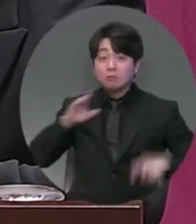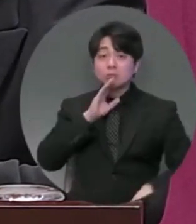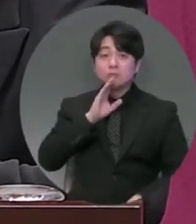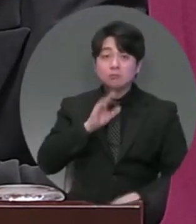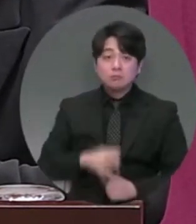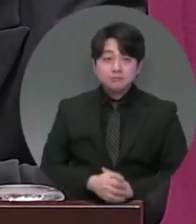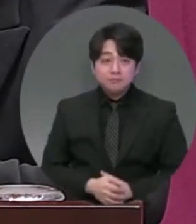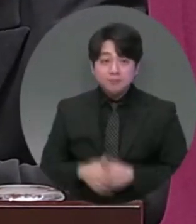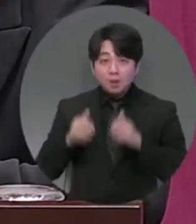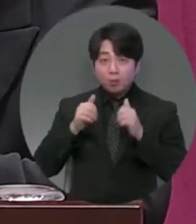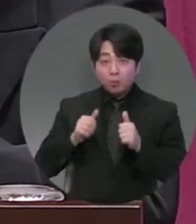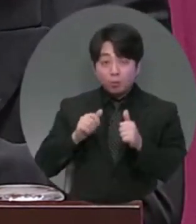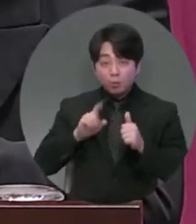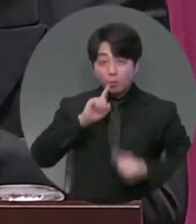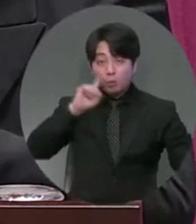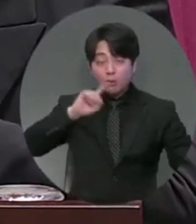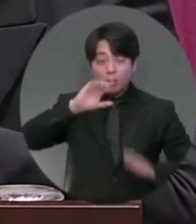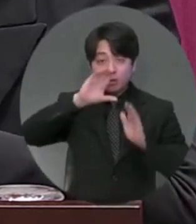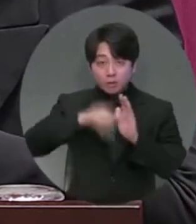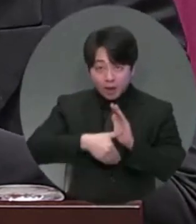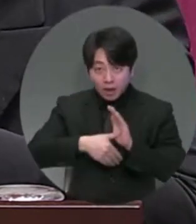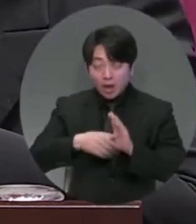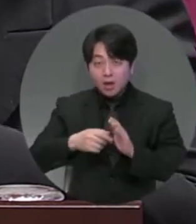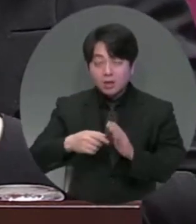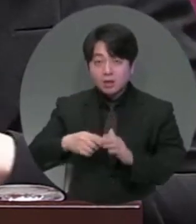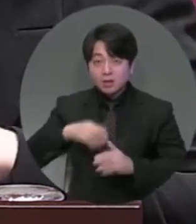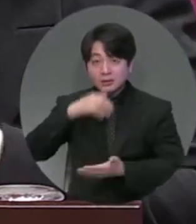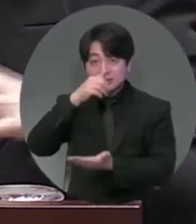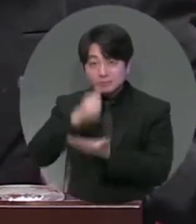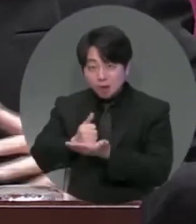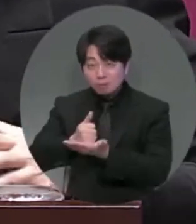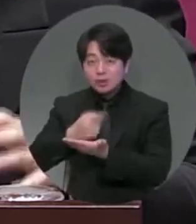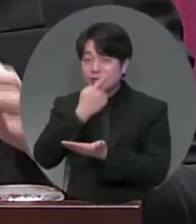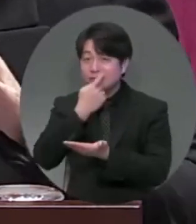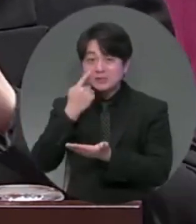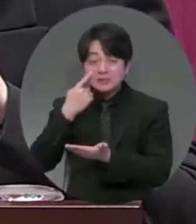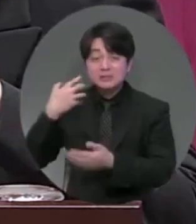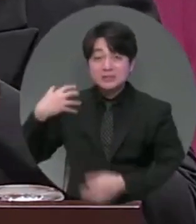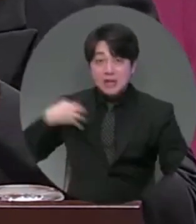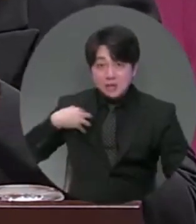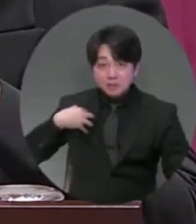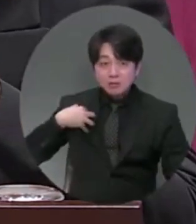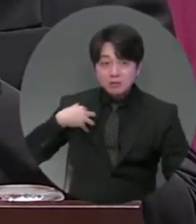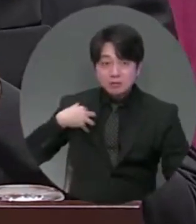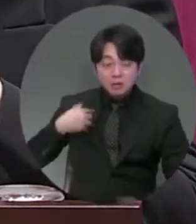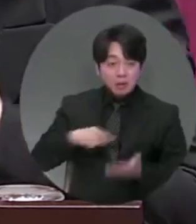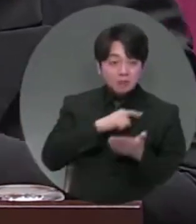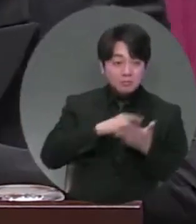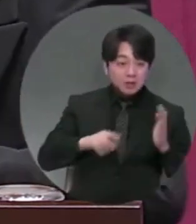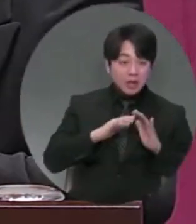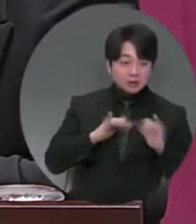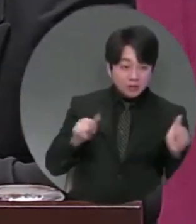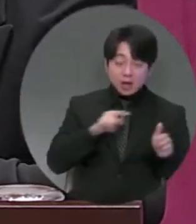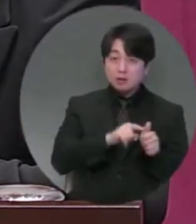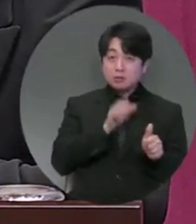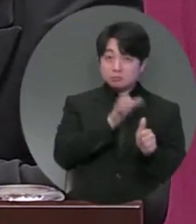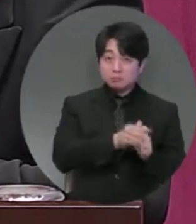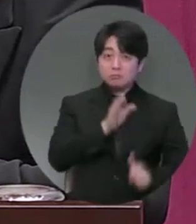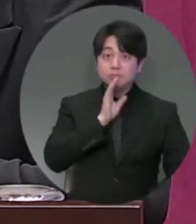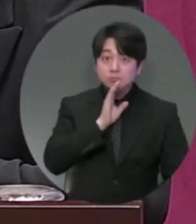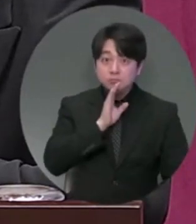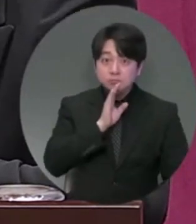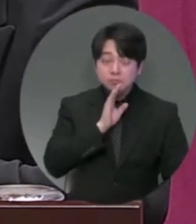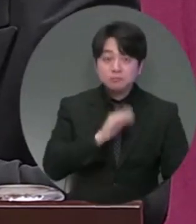제기된 범죄사실에 대한 2층 책임은 검사 그러니까 피의자 측에게 있습니다 담백하게 얘기를 하면 물론 말씀하신 것처럼 양